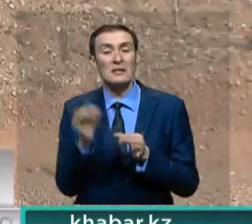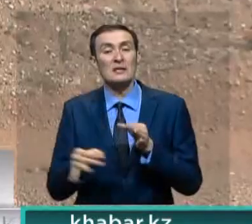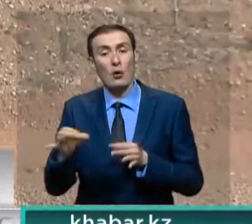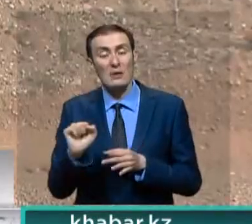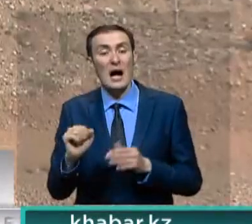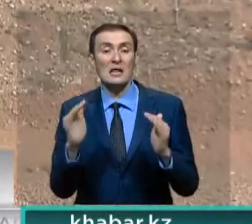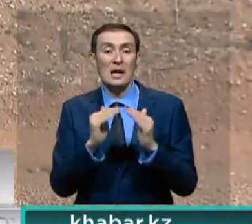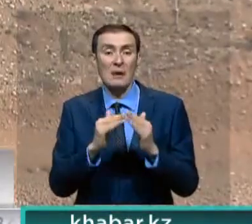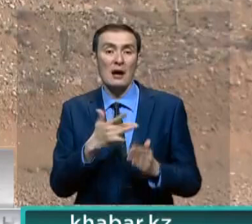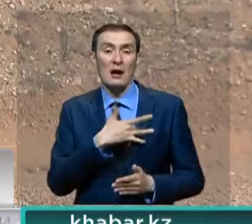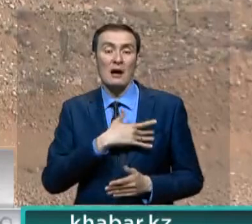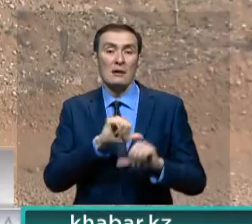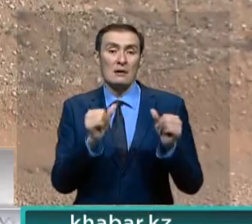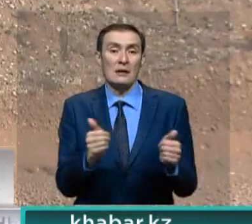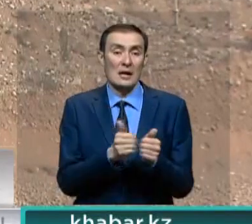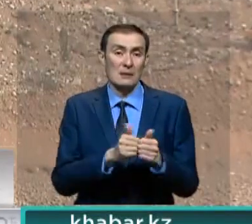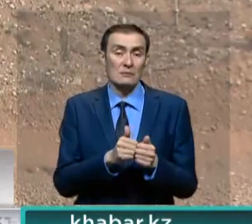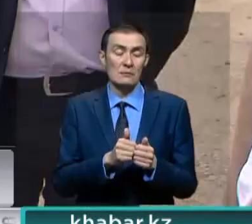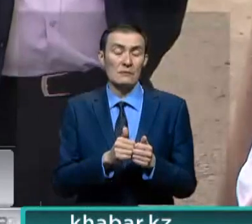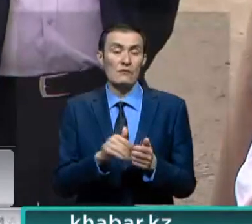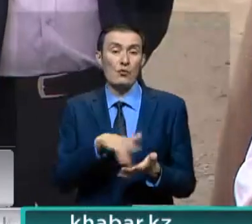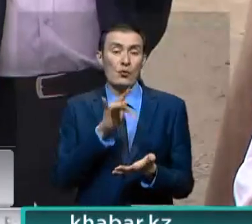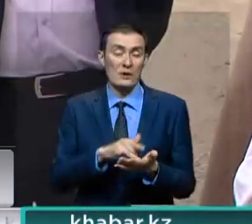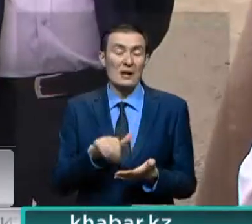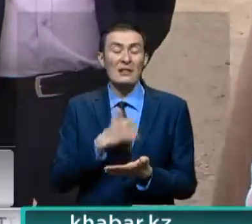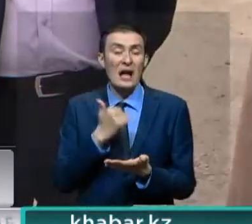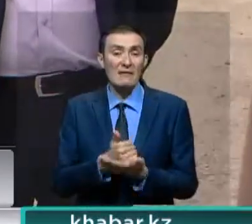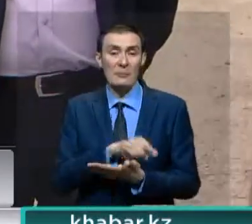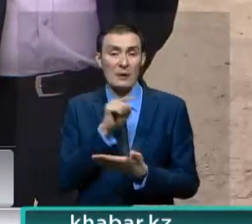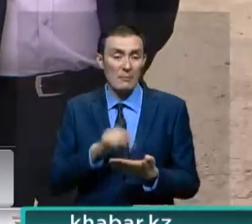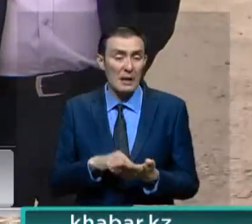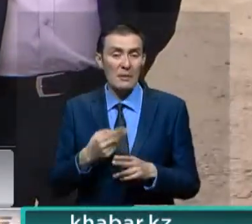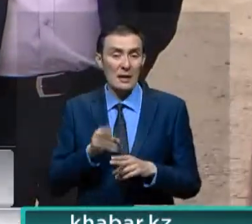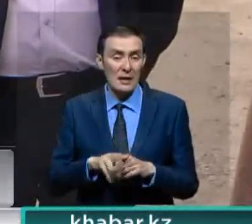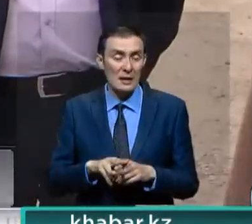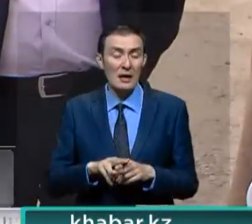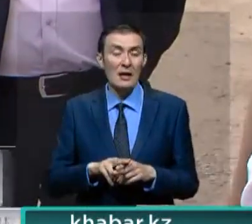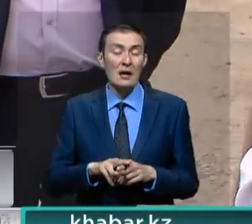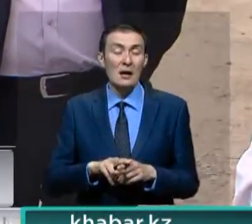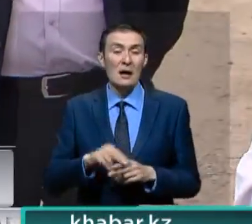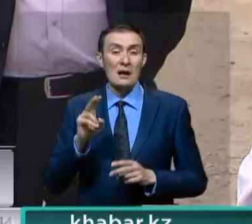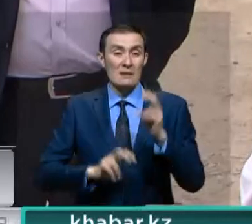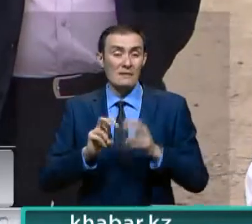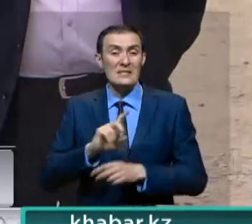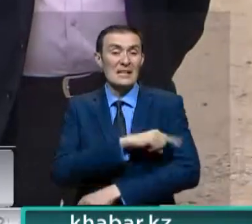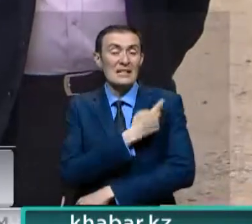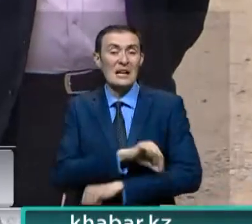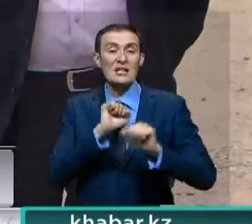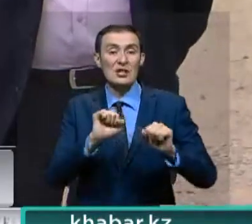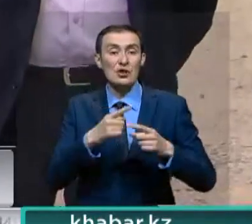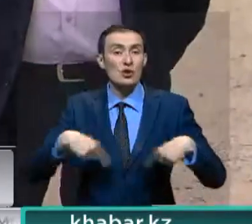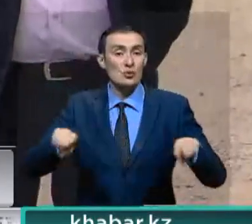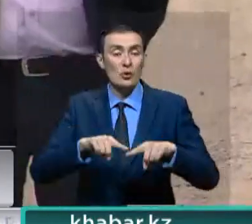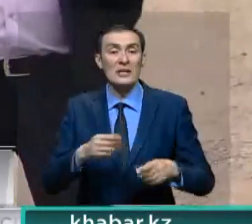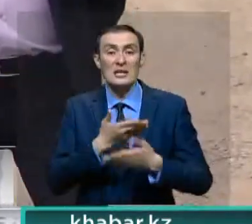города расположены всего лишь в полусотни метров от него. Самая главная проблема – это минус карьеру. Это санитарно-защитная зона